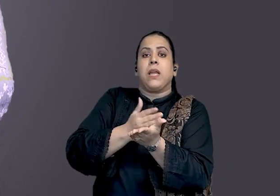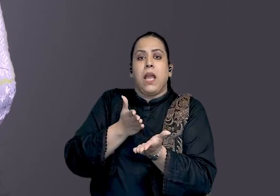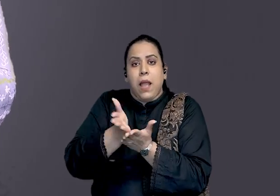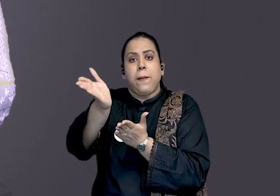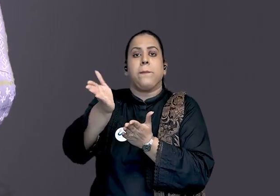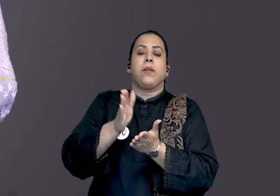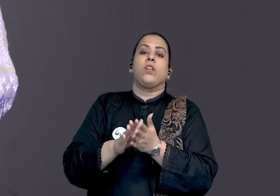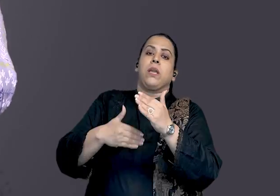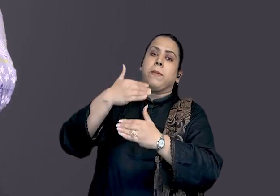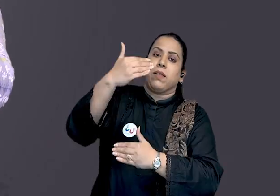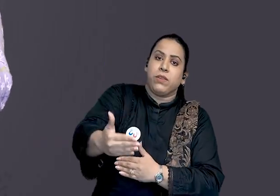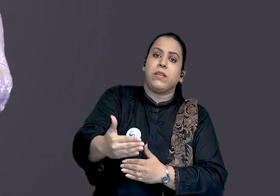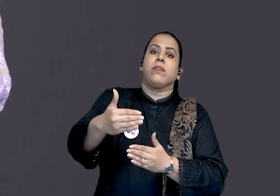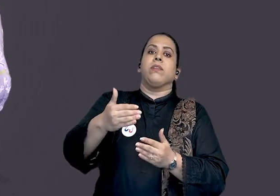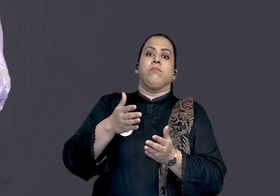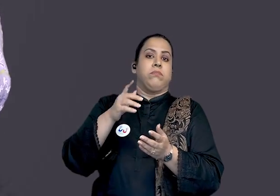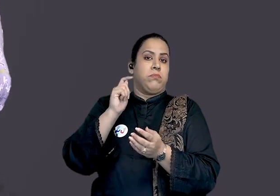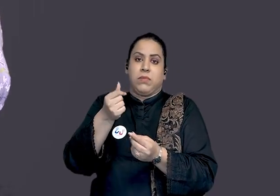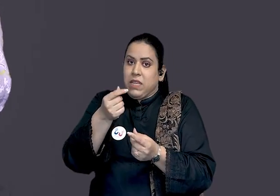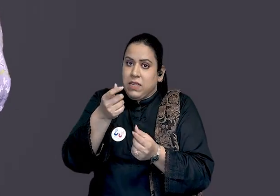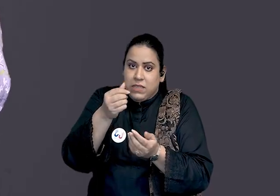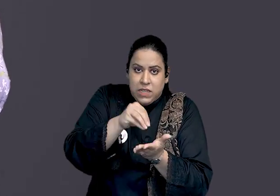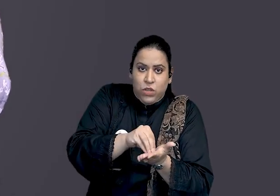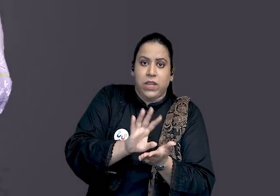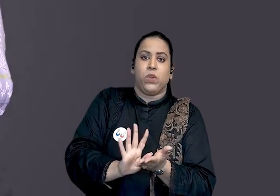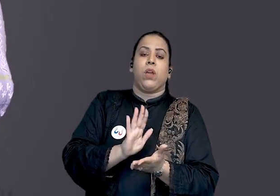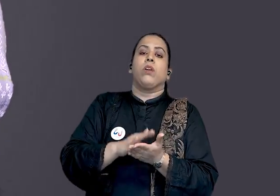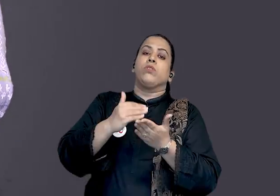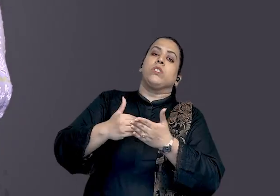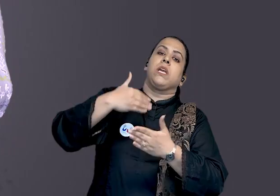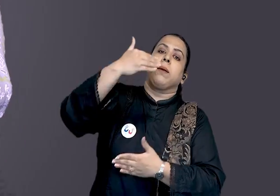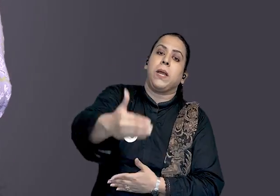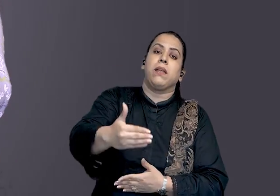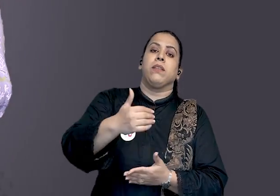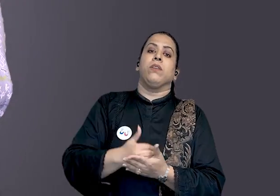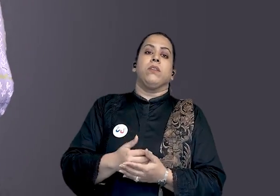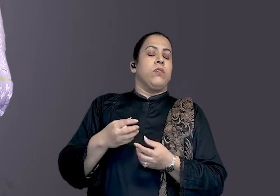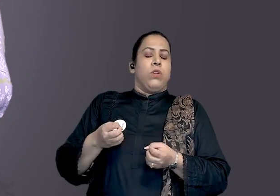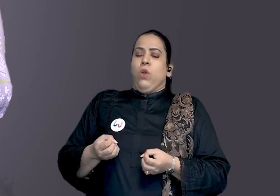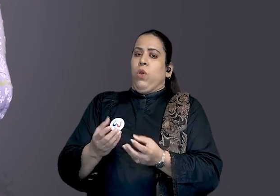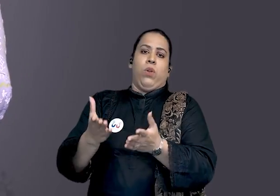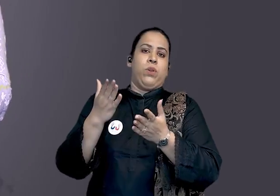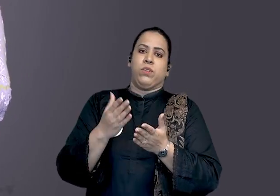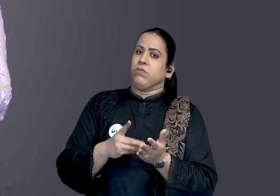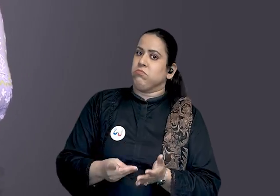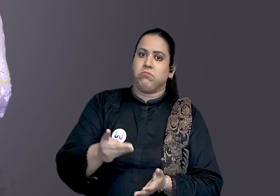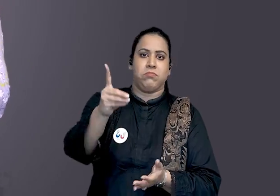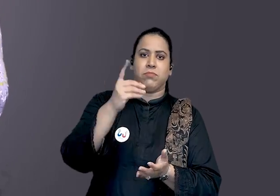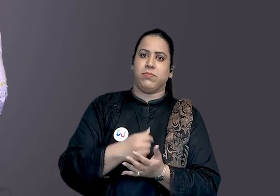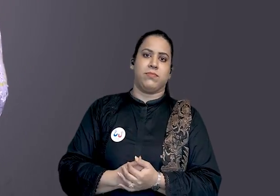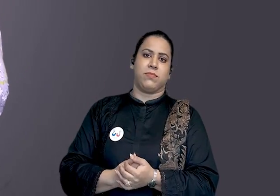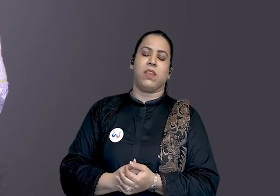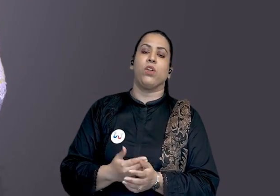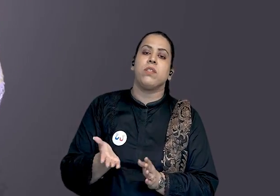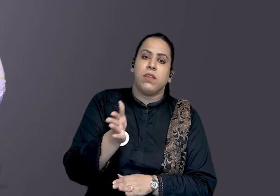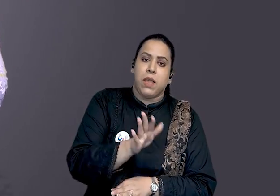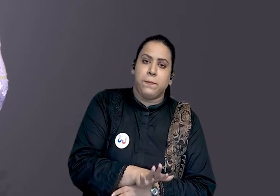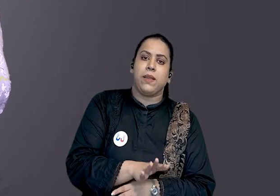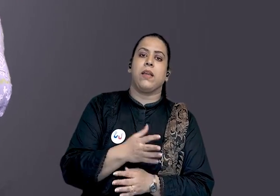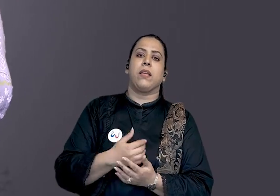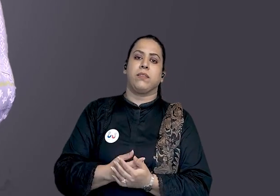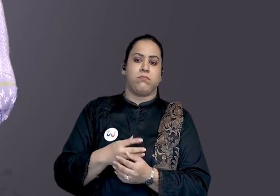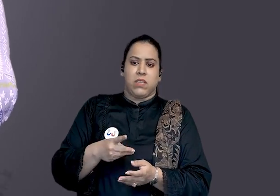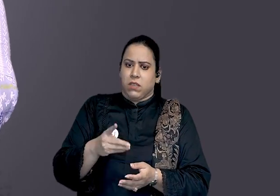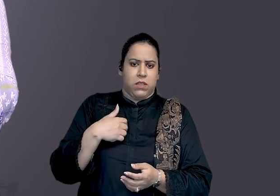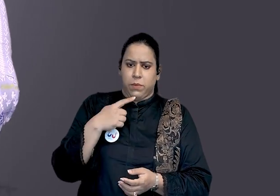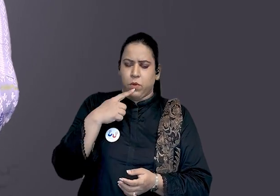بھی پروسیسز ہوتے ہیں. تو اس کے پروسیس کا میں یہ تو نہیں کہتی کہ سب ہمارے پاس موجود ہے، لیکن ایک بہت بڑا حصہ ہمارے پاس موجود ہے. یہاں